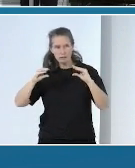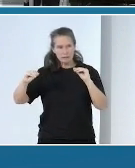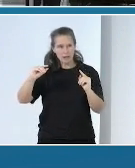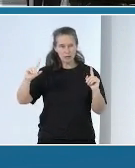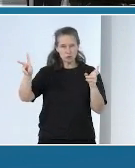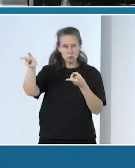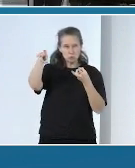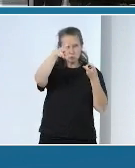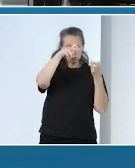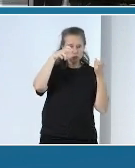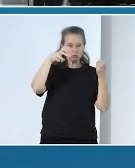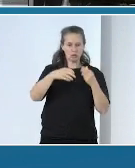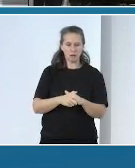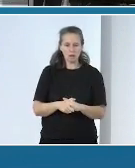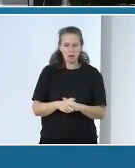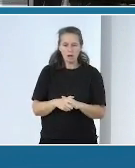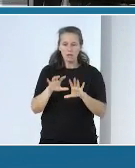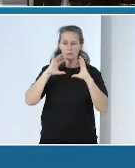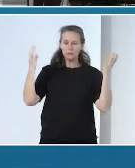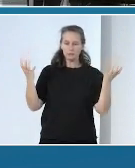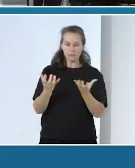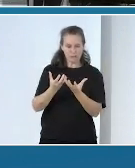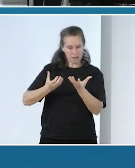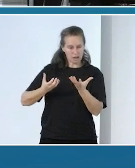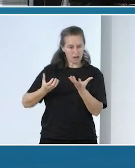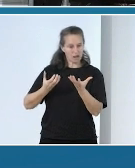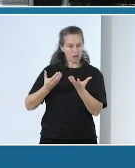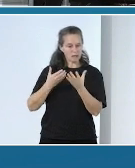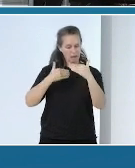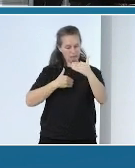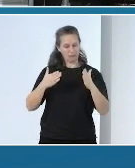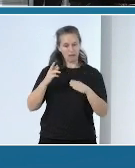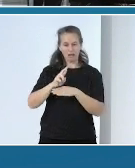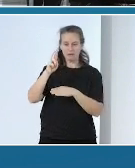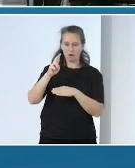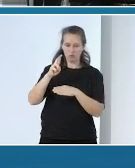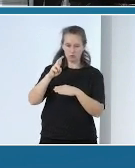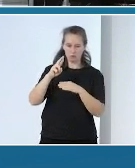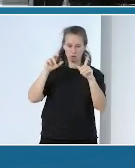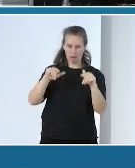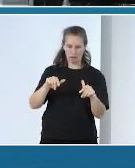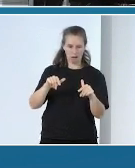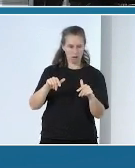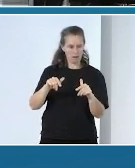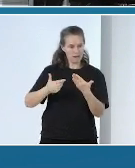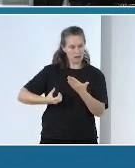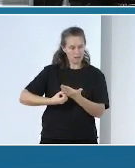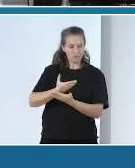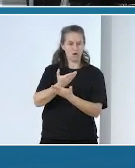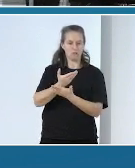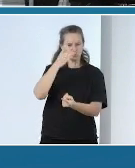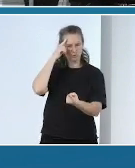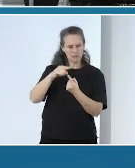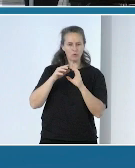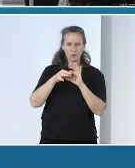l'heure. Et donc, il fournit ce cadre de référence fournit des informations au sujet